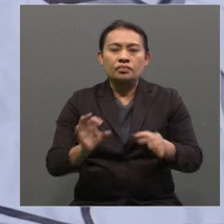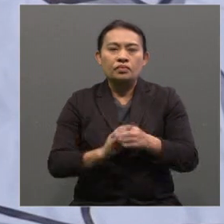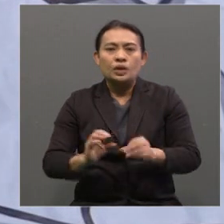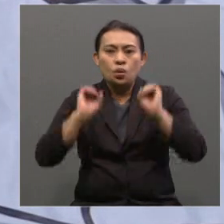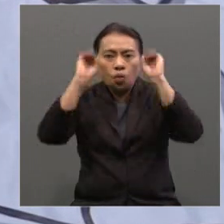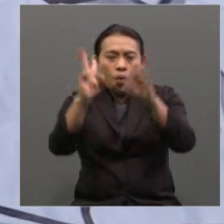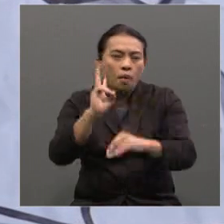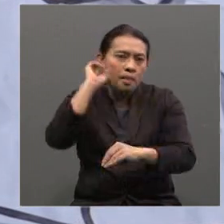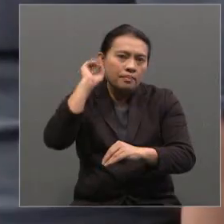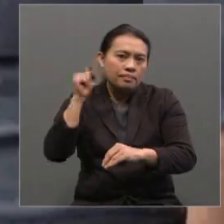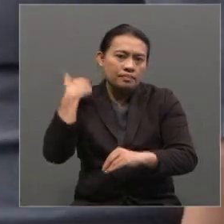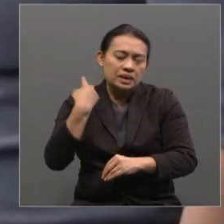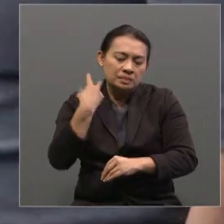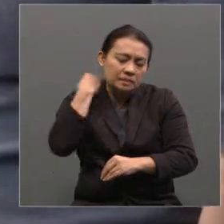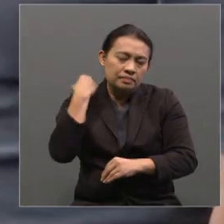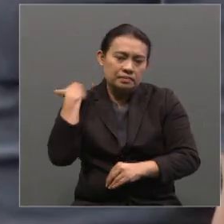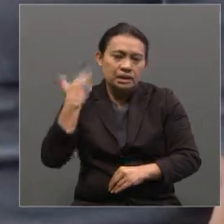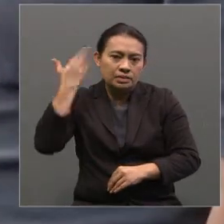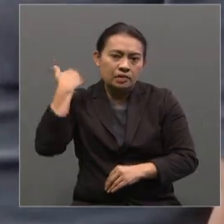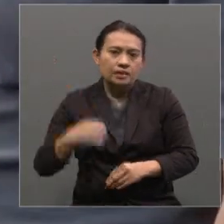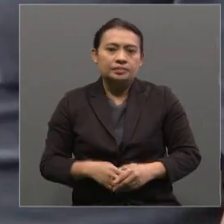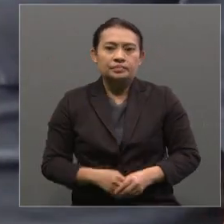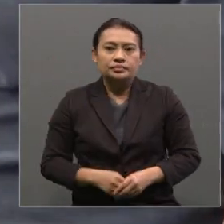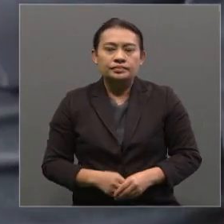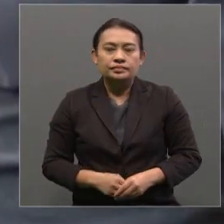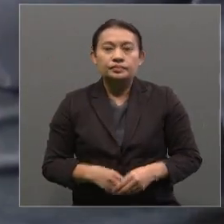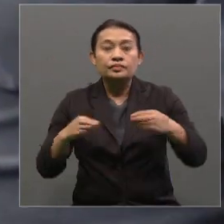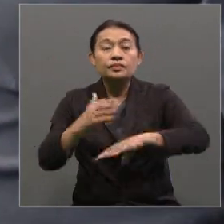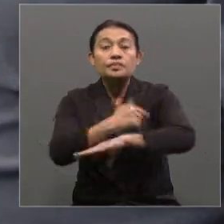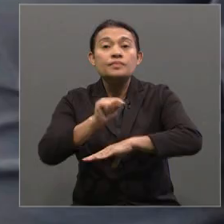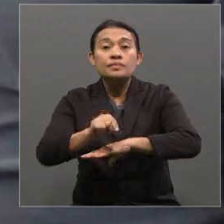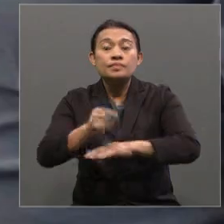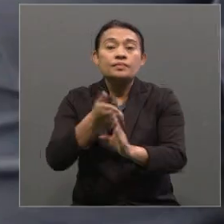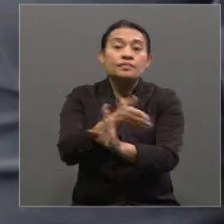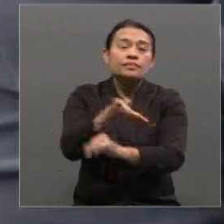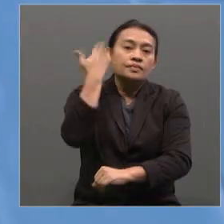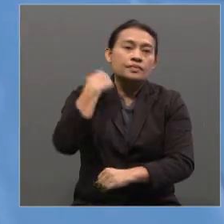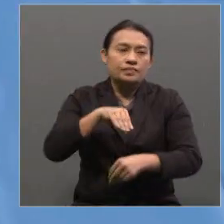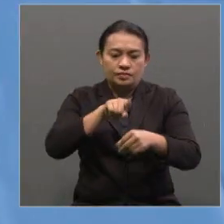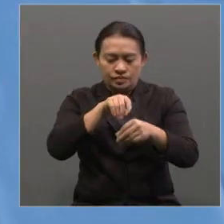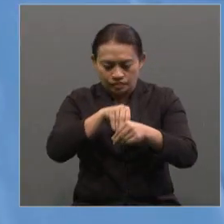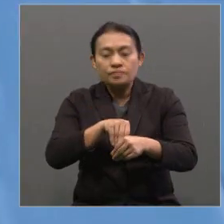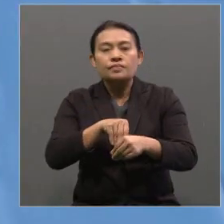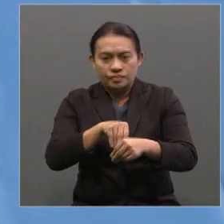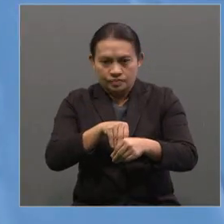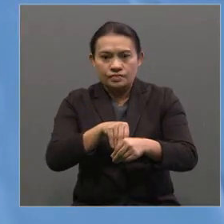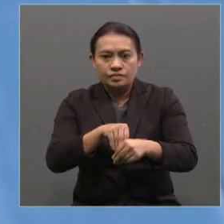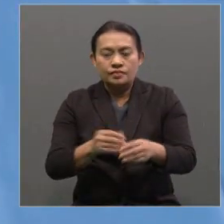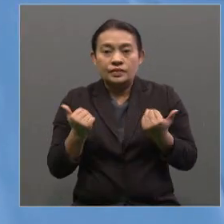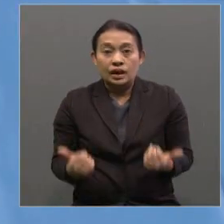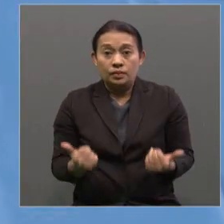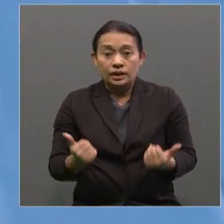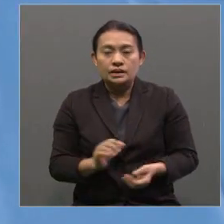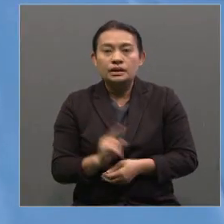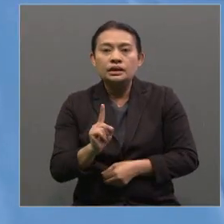ะไรแบบนี้นะครับเพราะนั้นไอ้ประเด็นพื้นที่ทางการเมืองแบบนั้นเนี่ยวันนี้เนี่ยนะครับมันยังอยู ่ แต่ว่าวันนี้เนื่องจากว่าเห